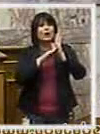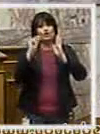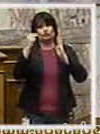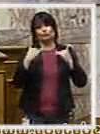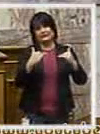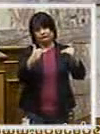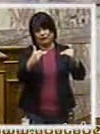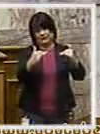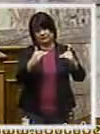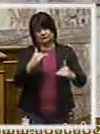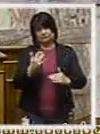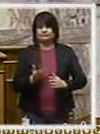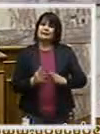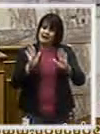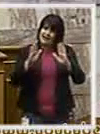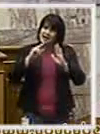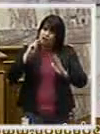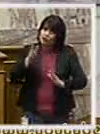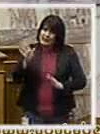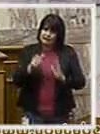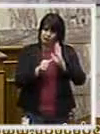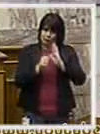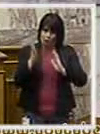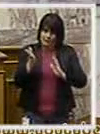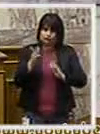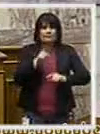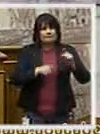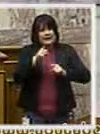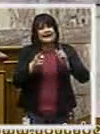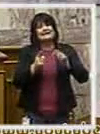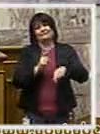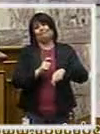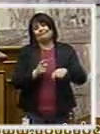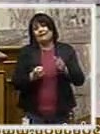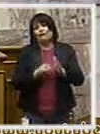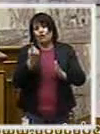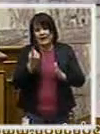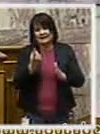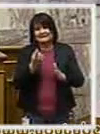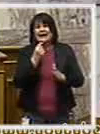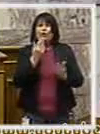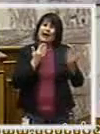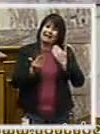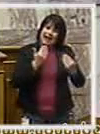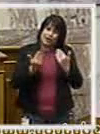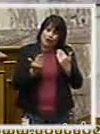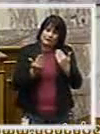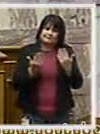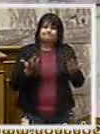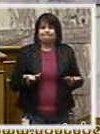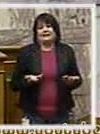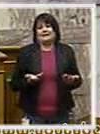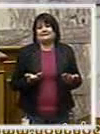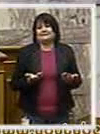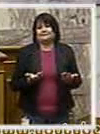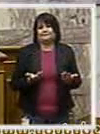Μερικές φορές, πράγματι, θα πρέπει να μετανιώνω, γιατί υποβοηθώ το διάλογο εδώ. Ίσως να είναι μια τέτοια